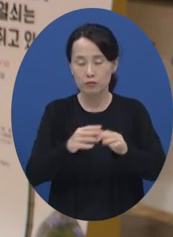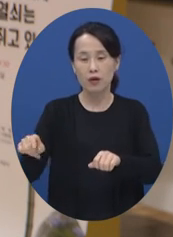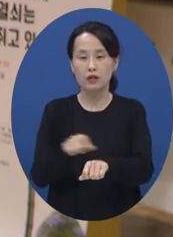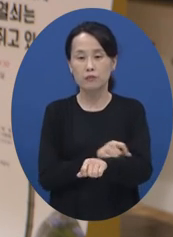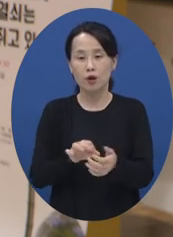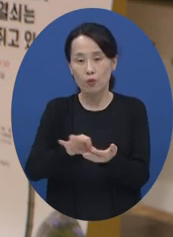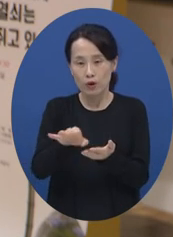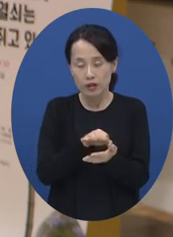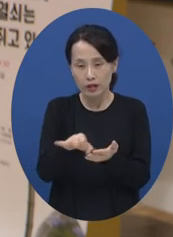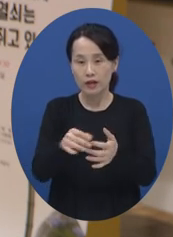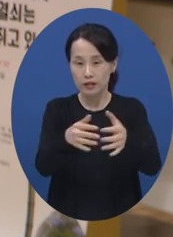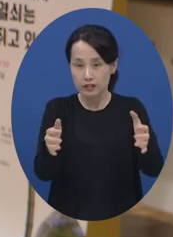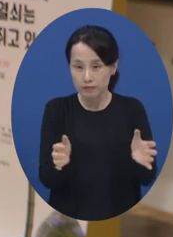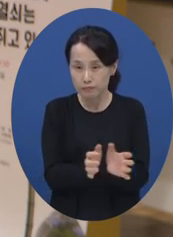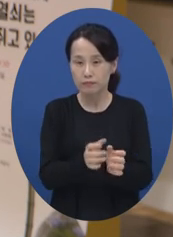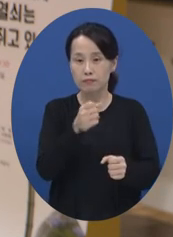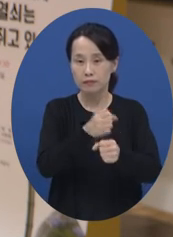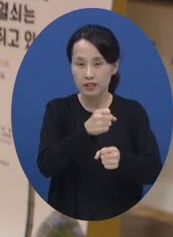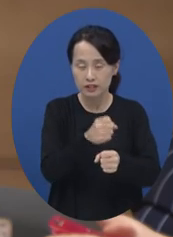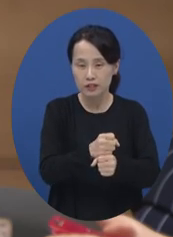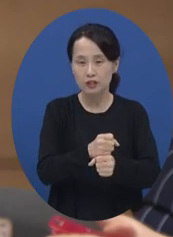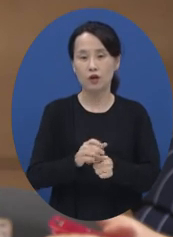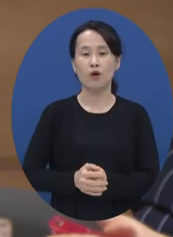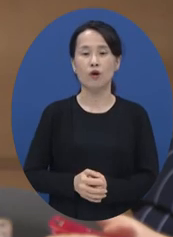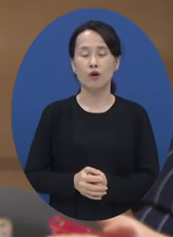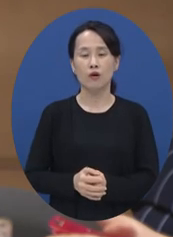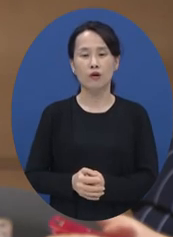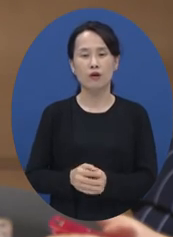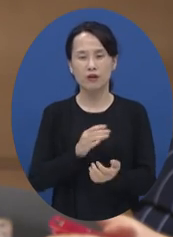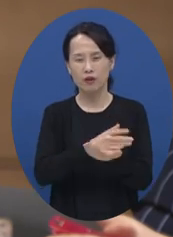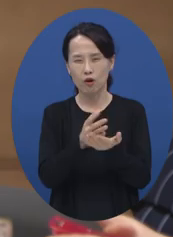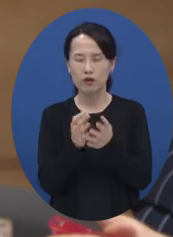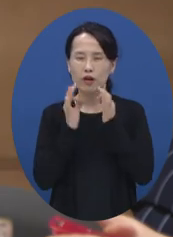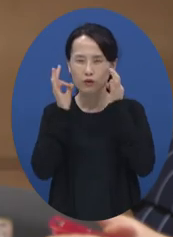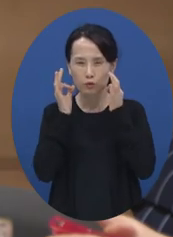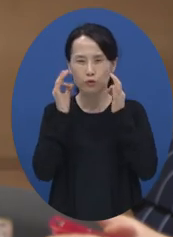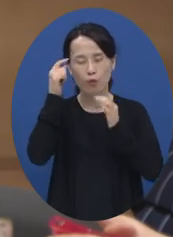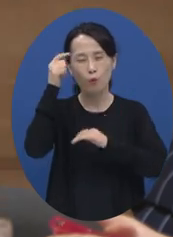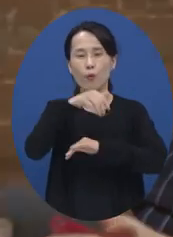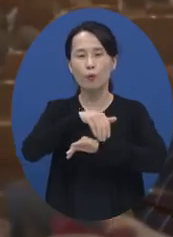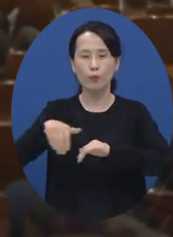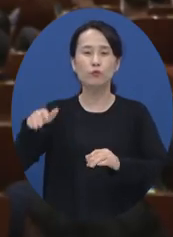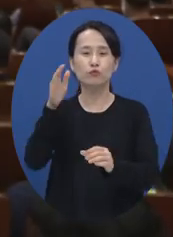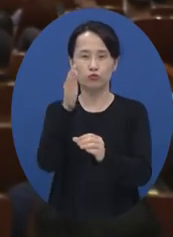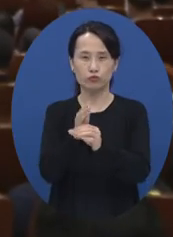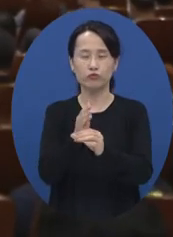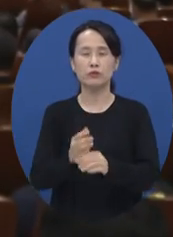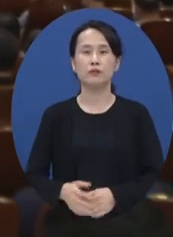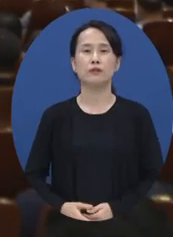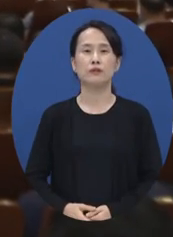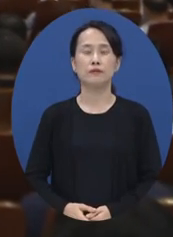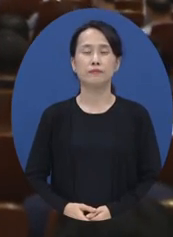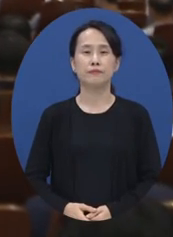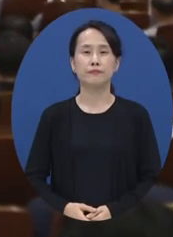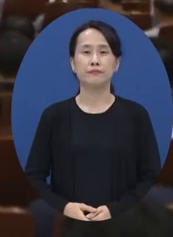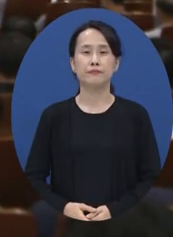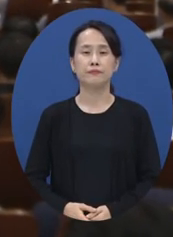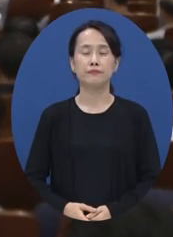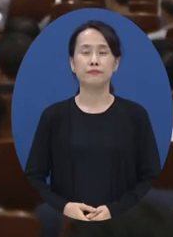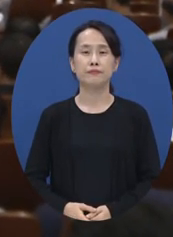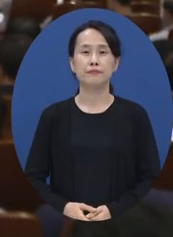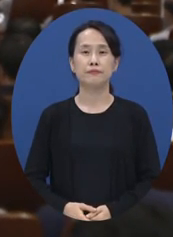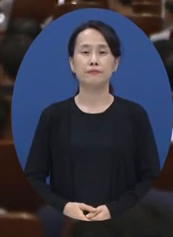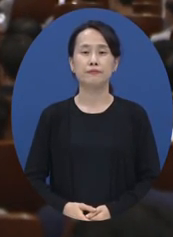되기 행정안전부에 정책 연구의 반영될 수 있도록 다각적인 노력을 기울이고 있습니다 경주 tv 최창수